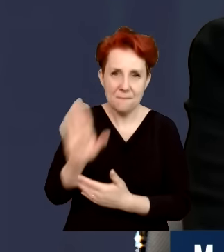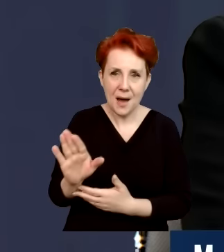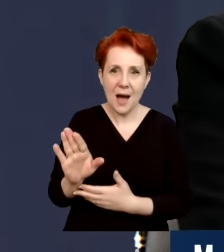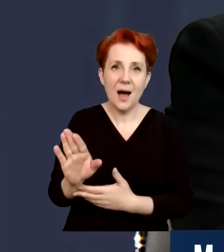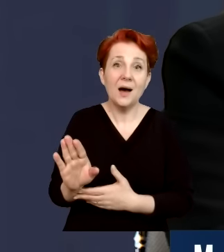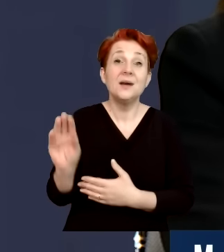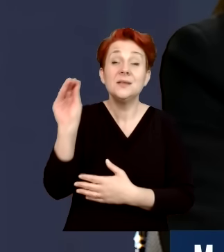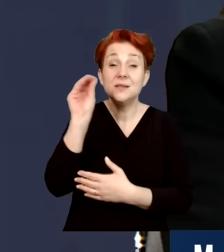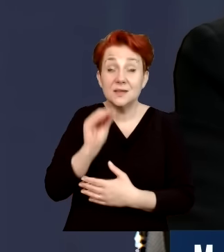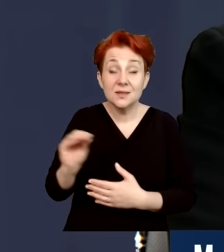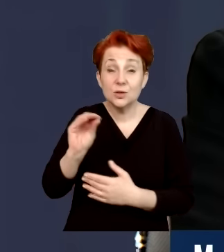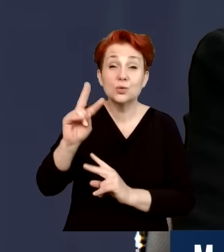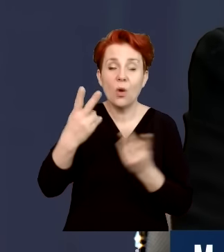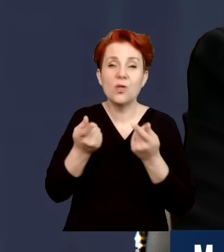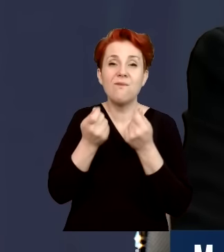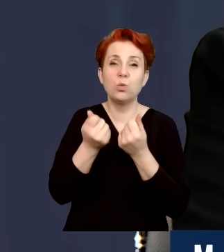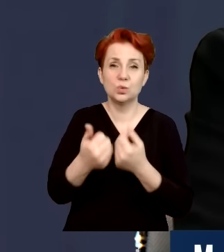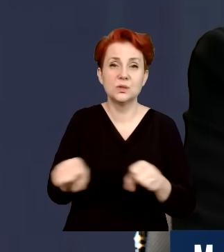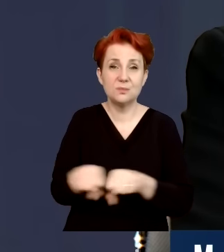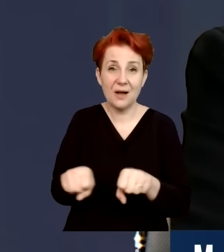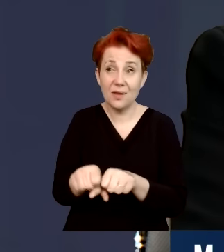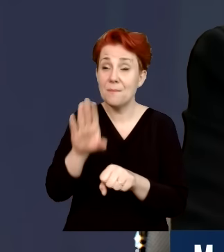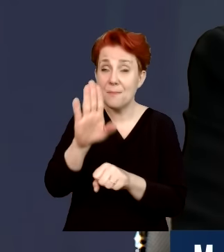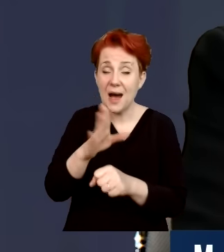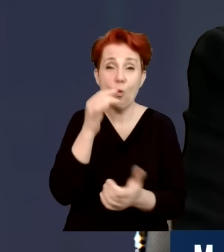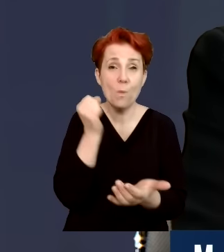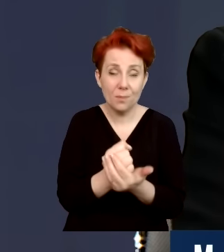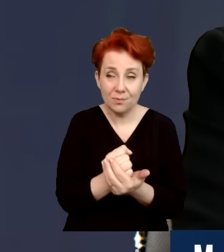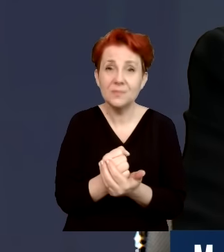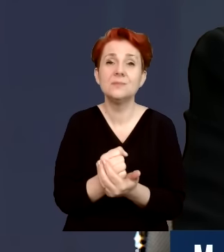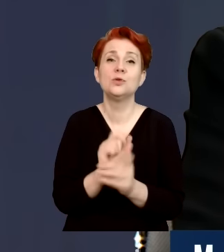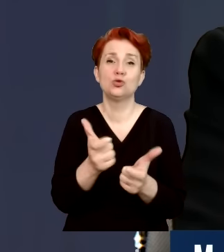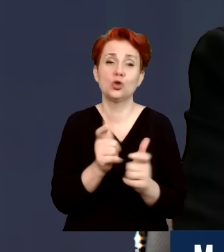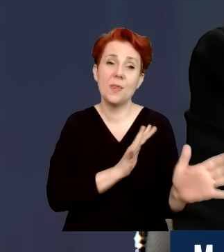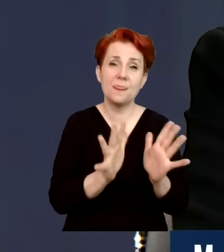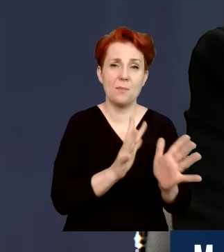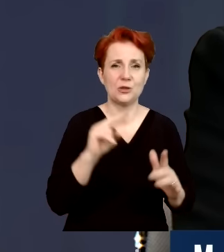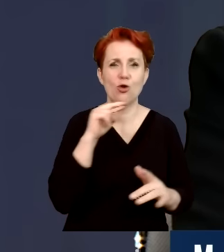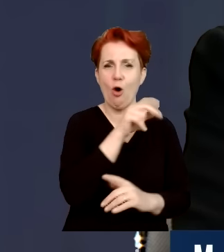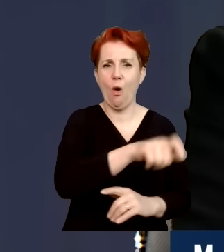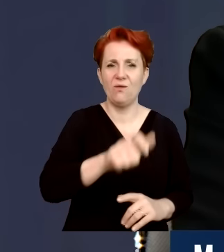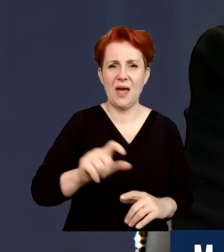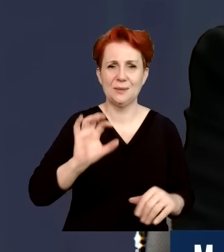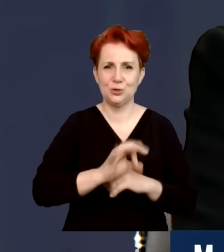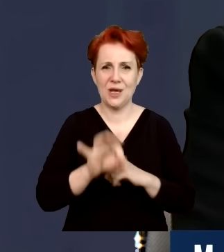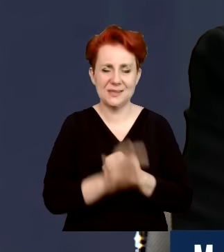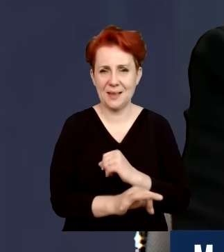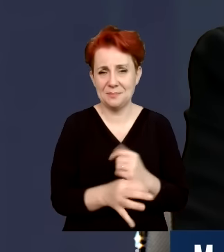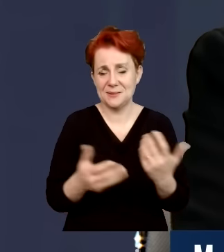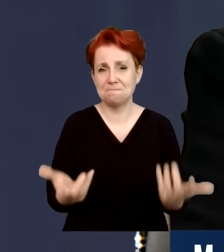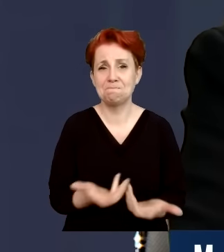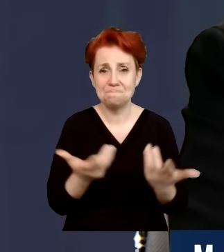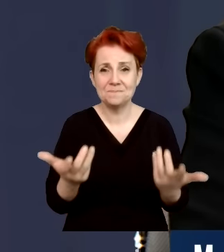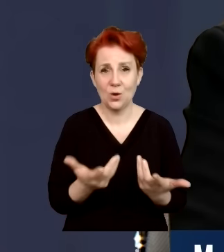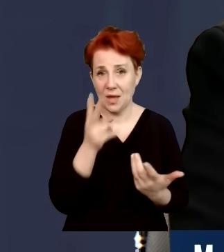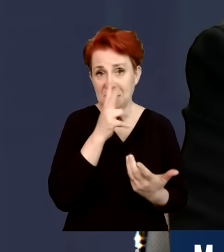tutaj z Funduszu Sprawiedliwości, który jest predysponowany do tego, aby dbać o ofiary przestępstw, no to ja nie widzę w tym akurat zakresie, no chyba,